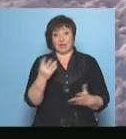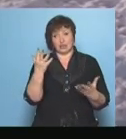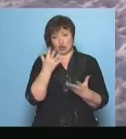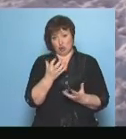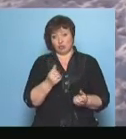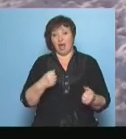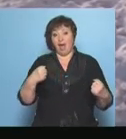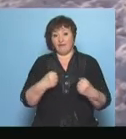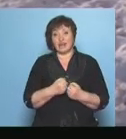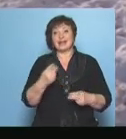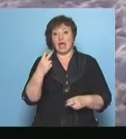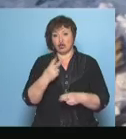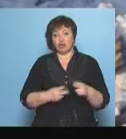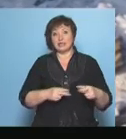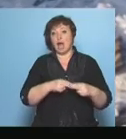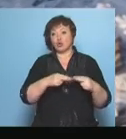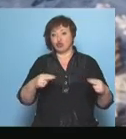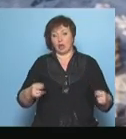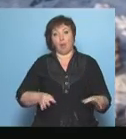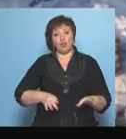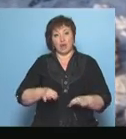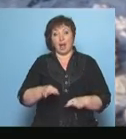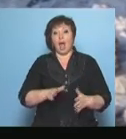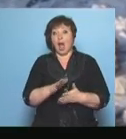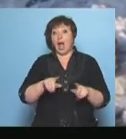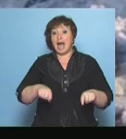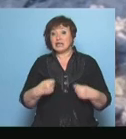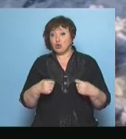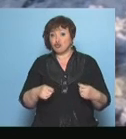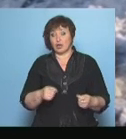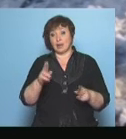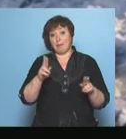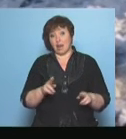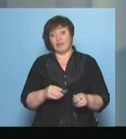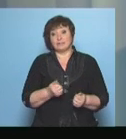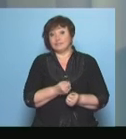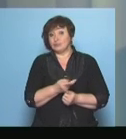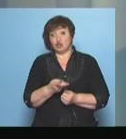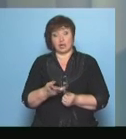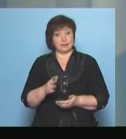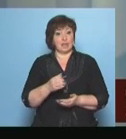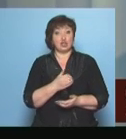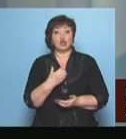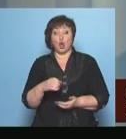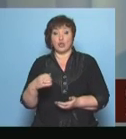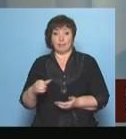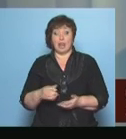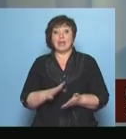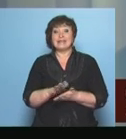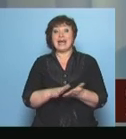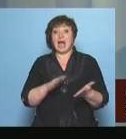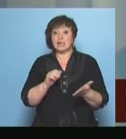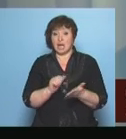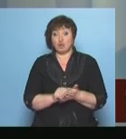аварии на железнодорожных путях, а нарушения правил переезда исчисляются сотнями. За нарушение правил переезда